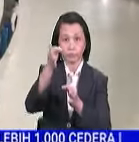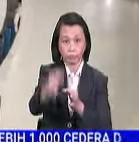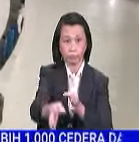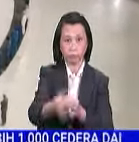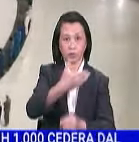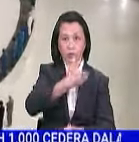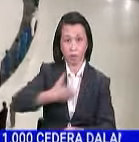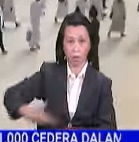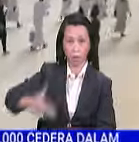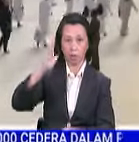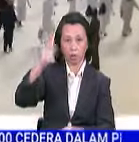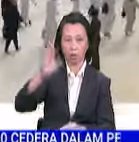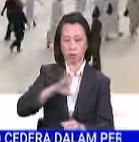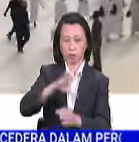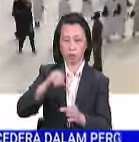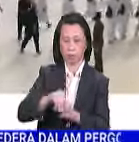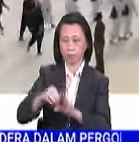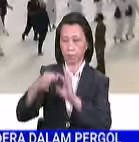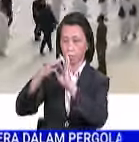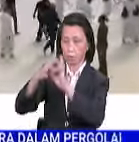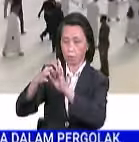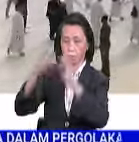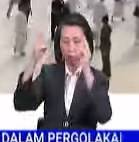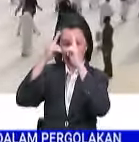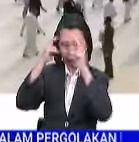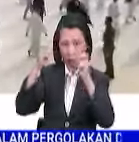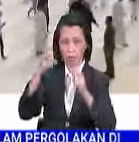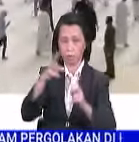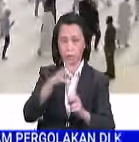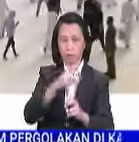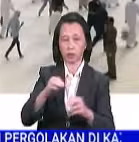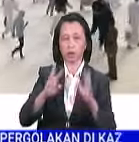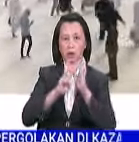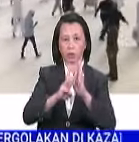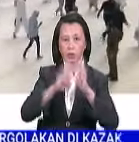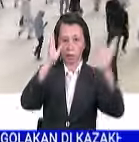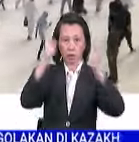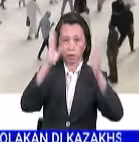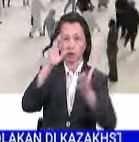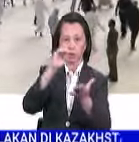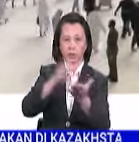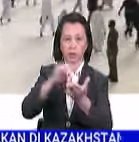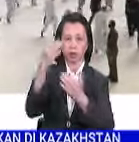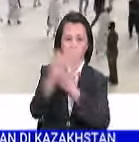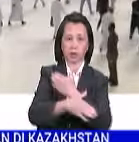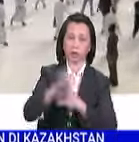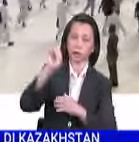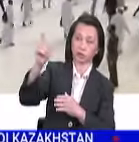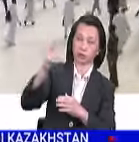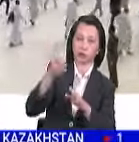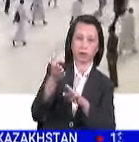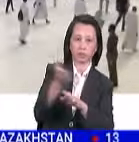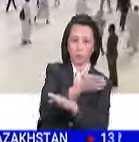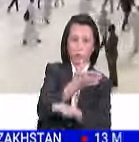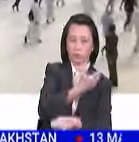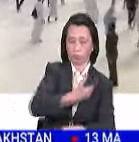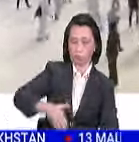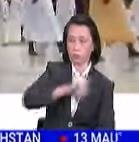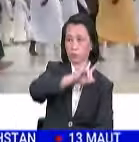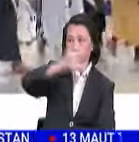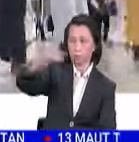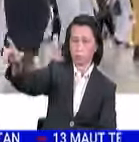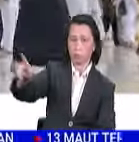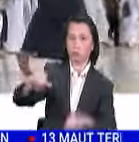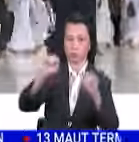itu akan turut membabitkan kerjasama Arab Saudi dan Konsulat Malaysia di negara terbabit sebelum perjalanan umrah